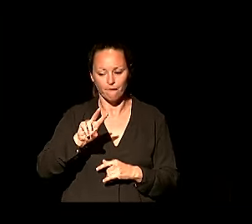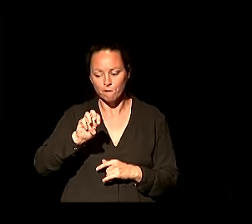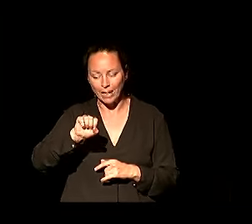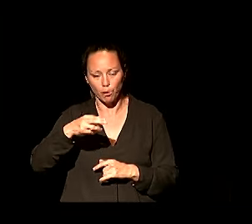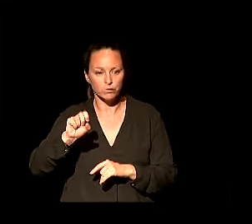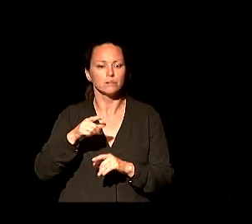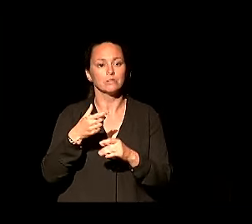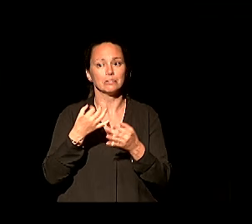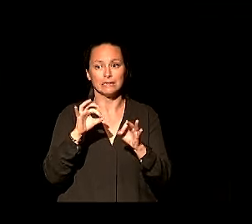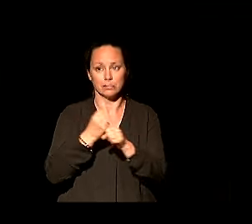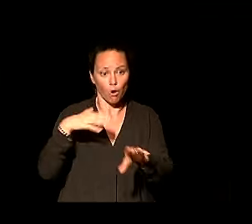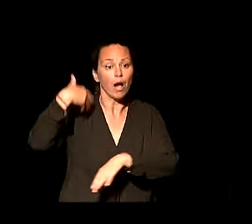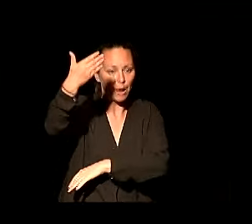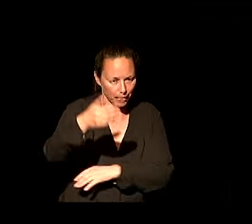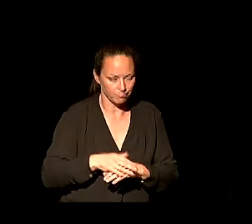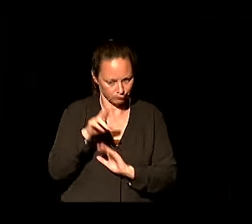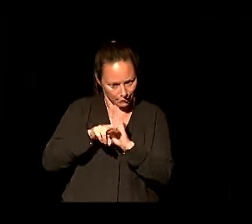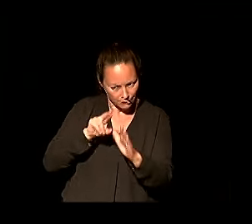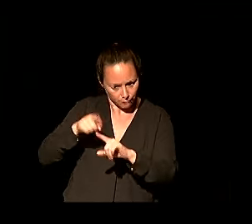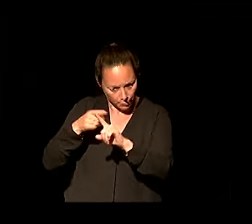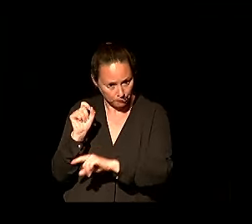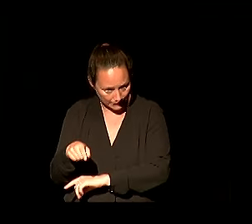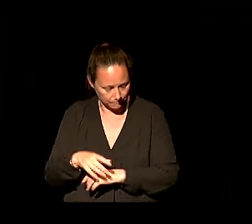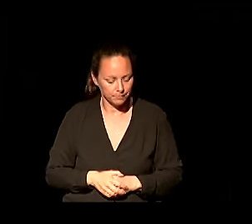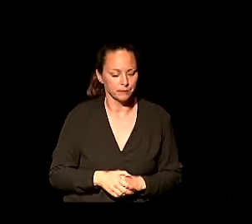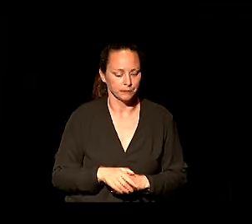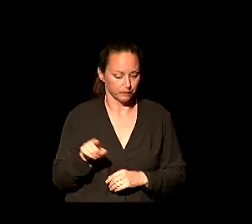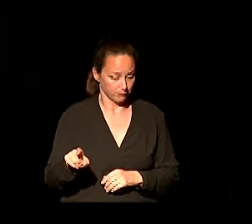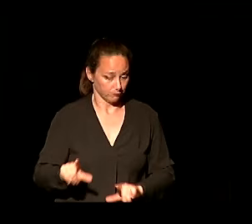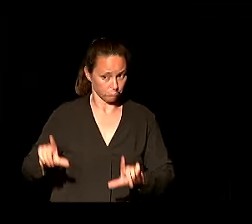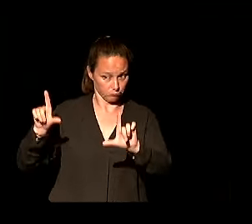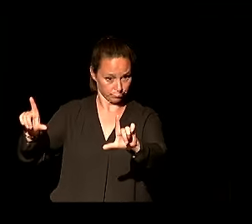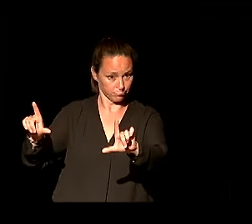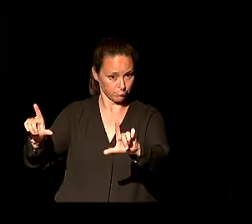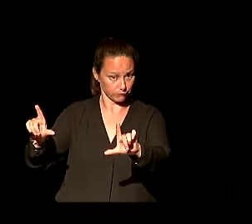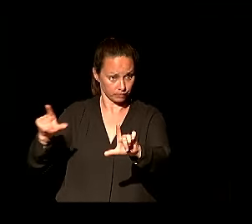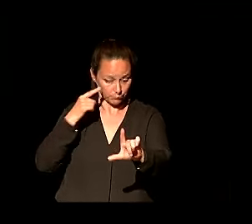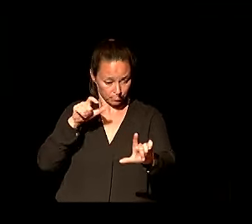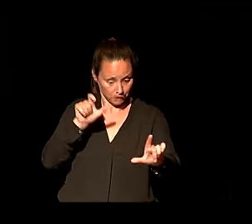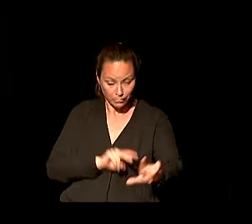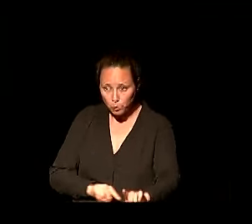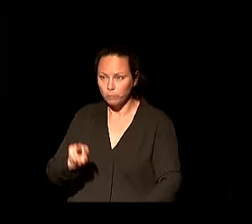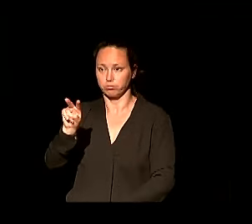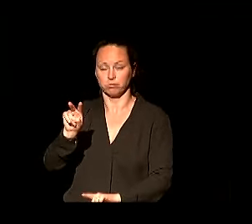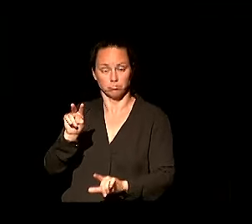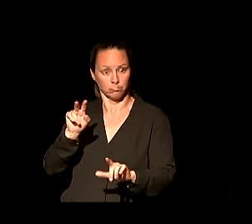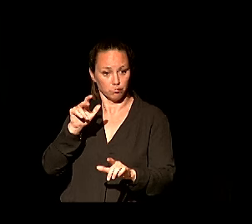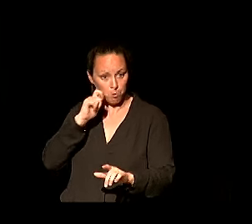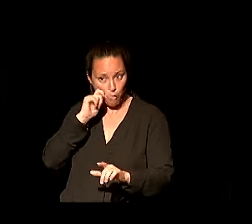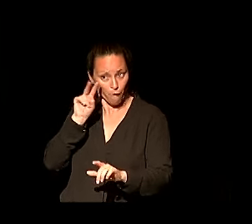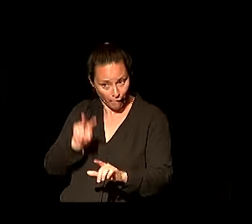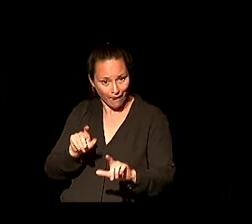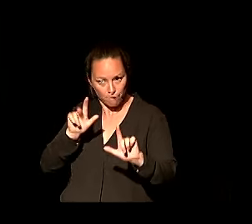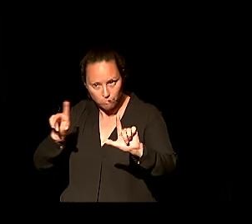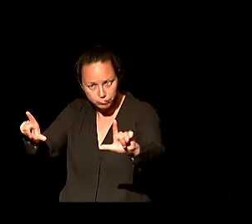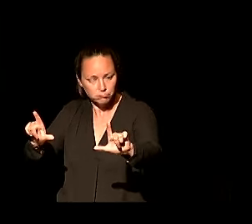donc près de 10 ans plus tard, il va y avoir là, pour le coup, la mention et le regard sur Degas, hein, dont on avait déjà dit qu'il